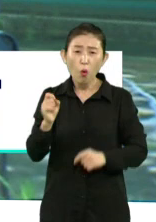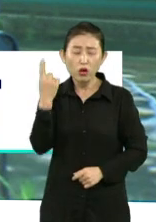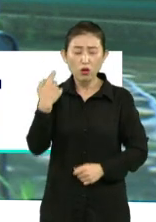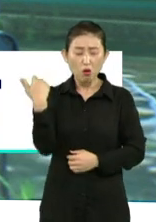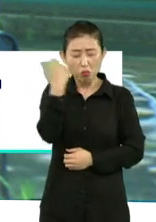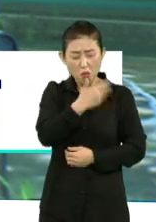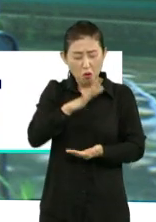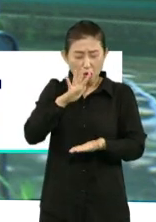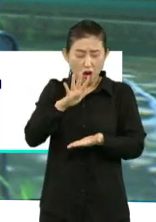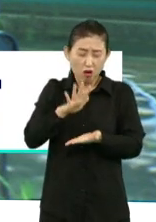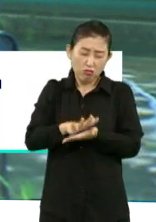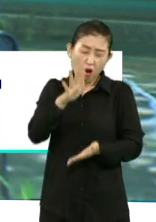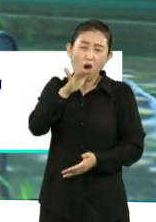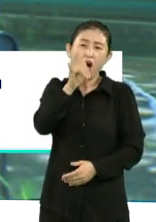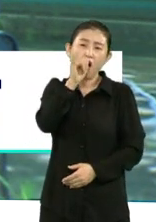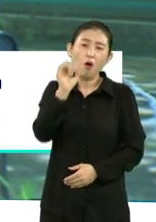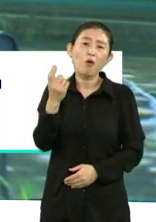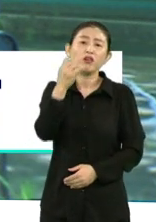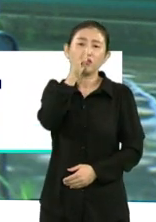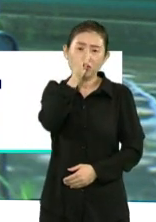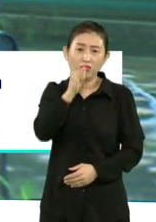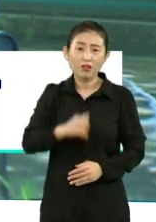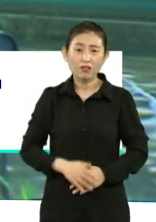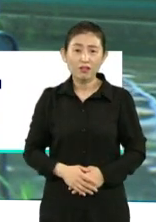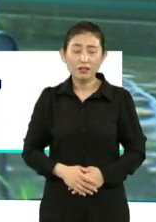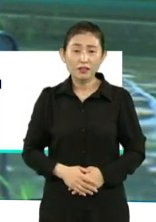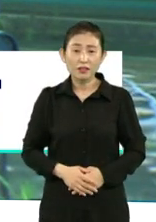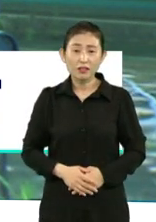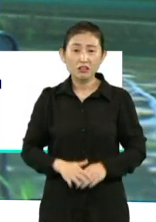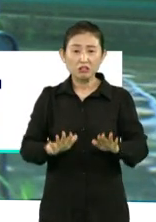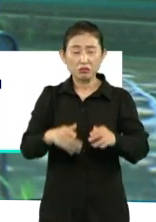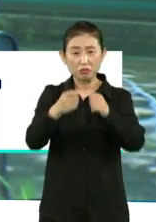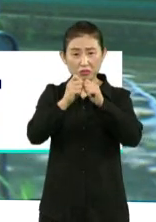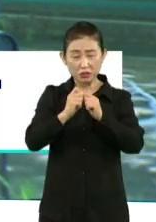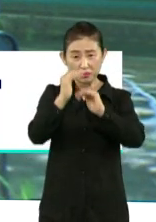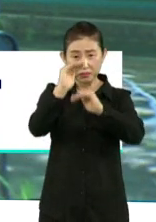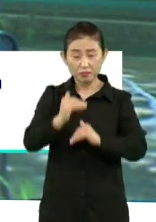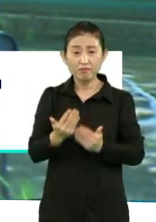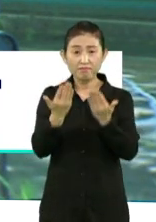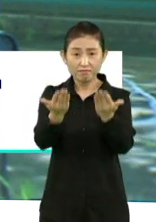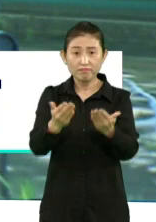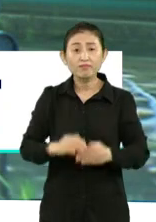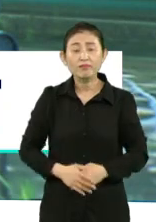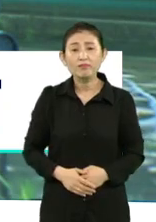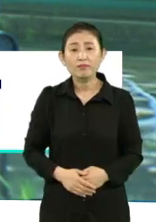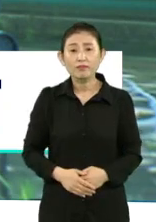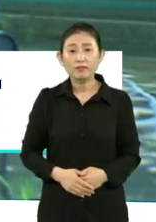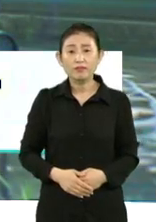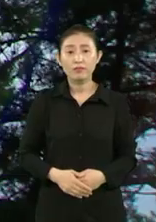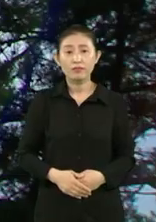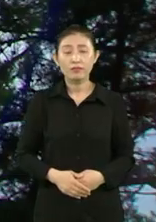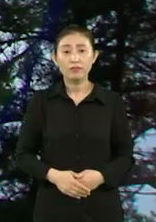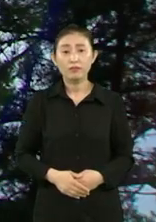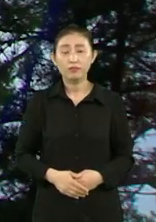상승에 부담을 줄 수 있다고 합니다. 이중선 개건의학 전문 기자가 자세히 알려드립니다.